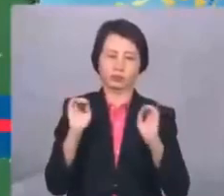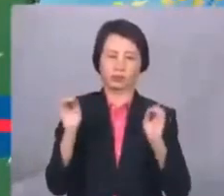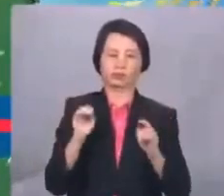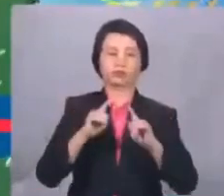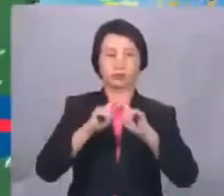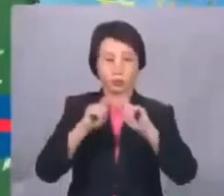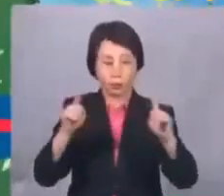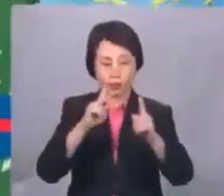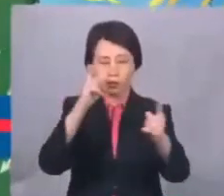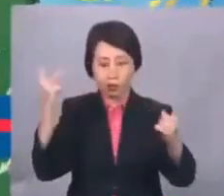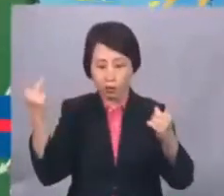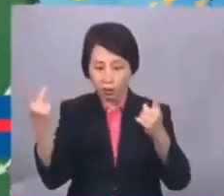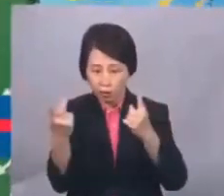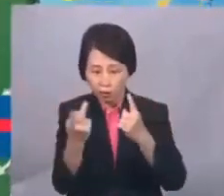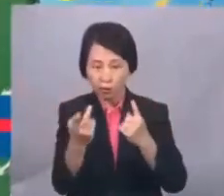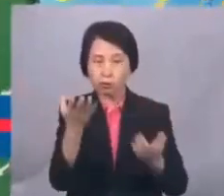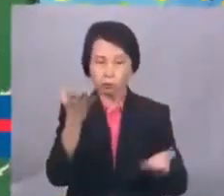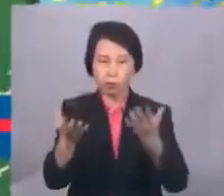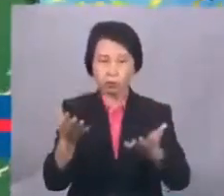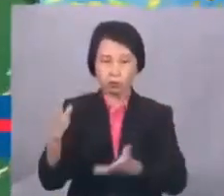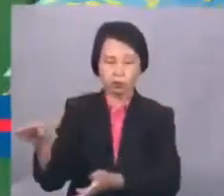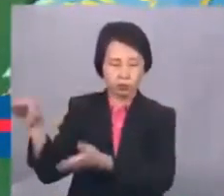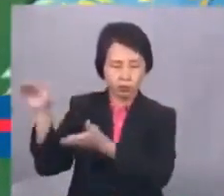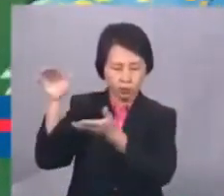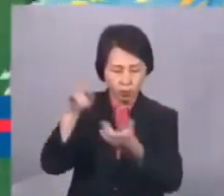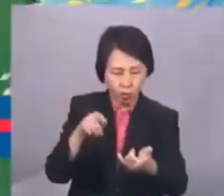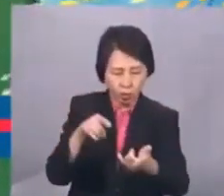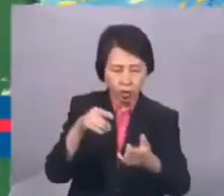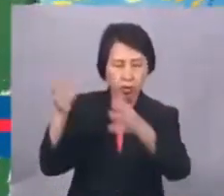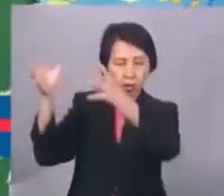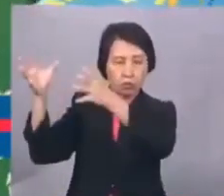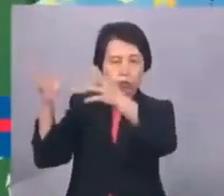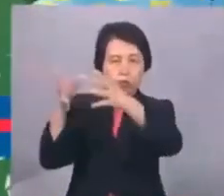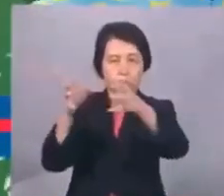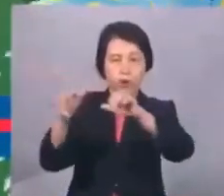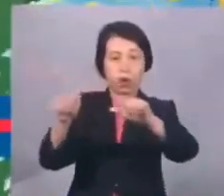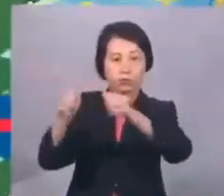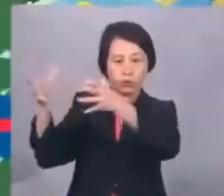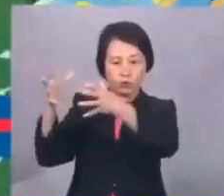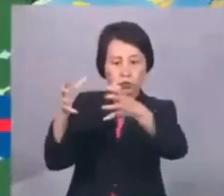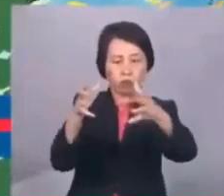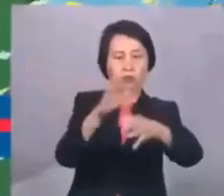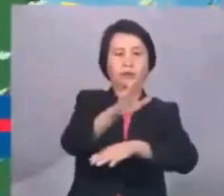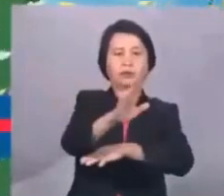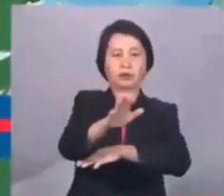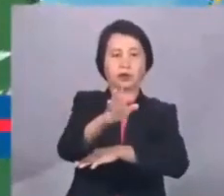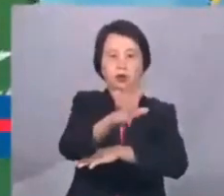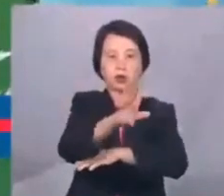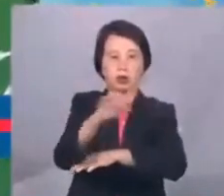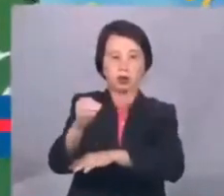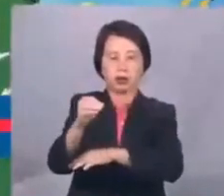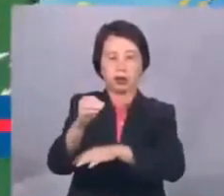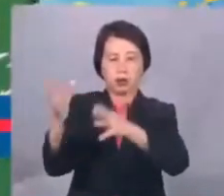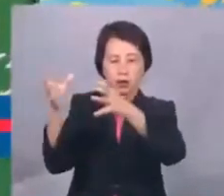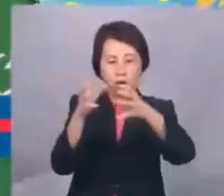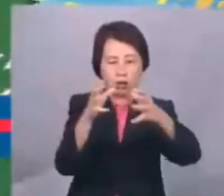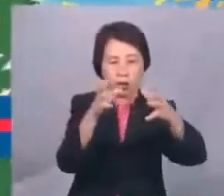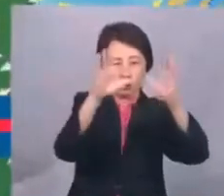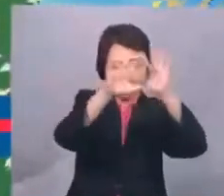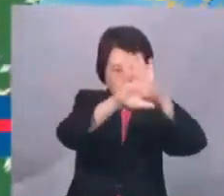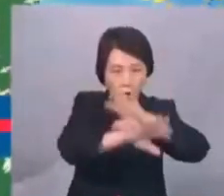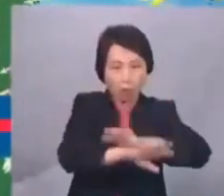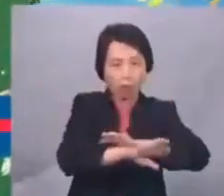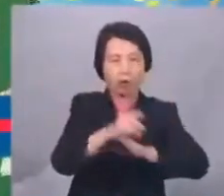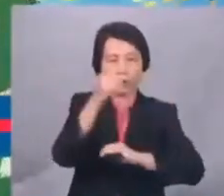Demikian keadaan ini juga turut menyumbang kepada pembentukan awan aktif pada sebelah petang dan juga awan malam